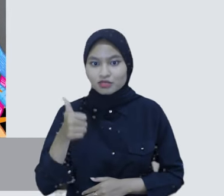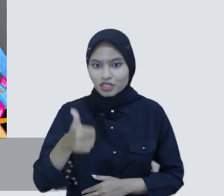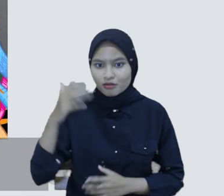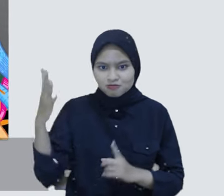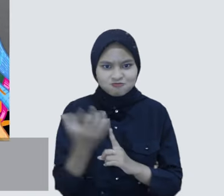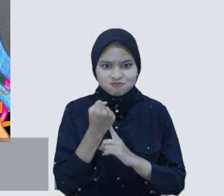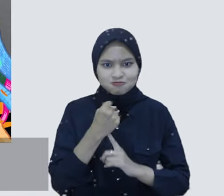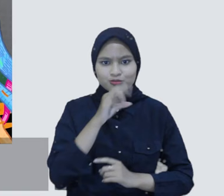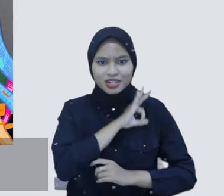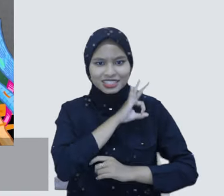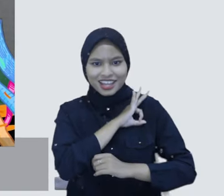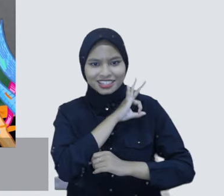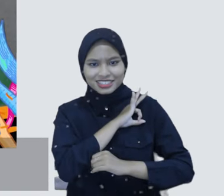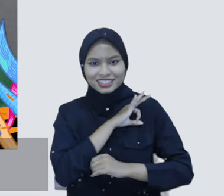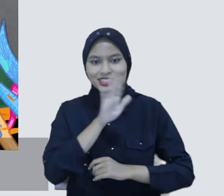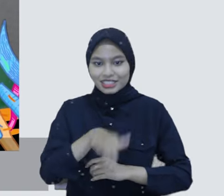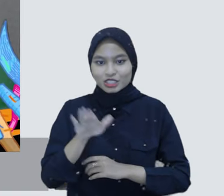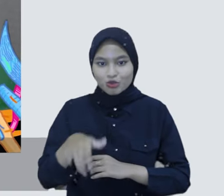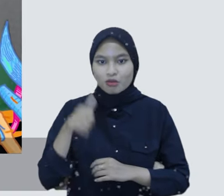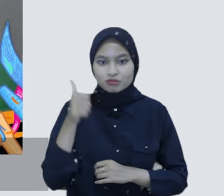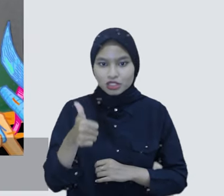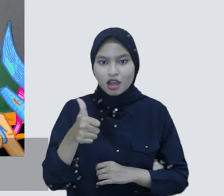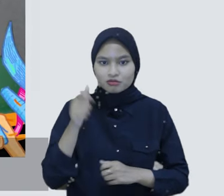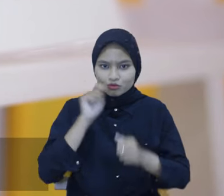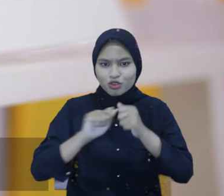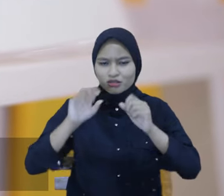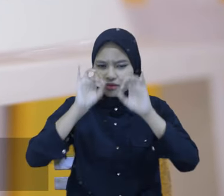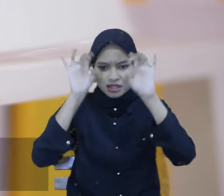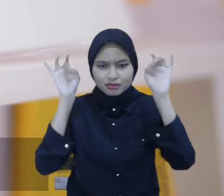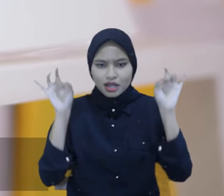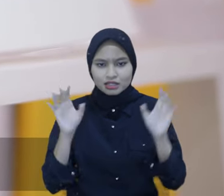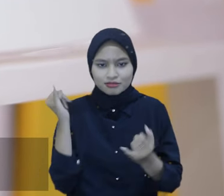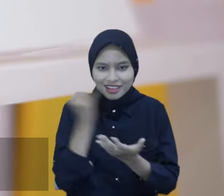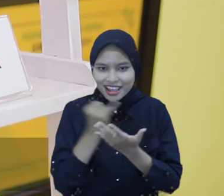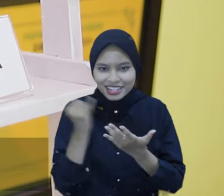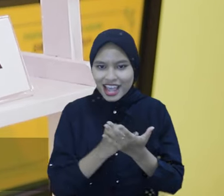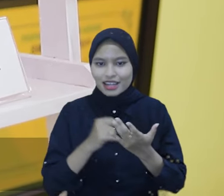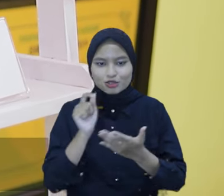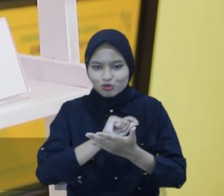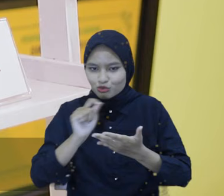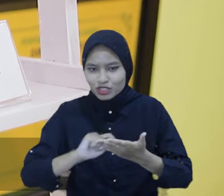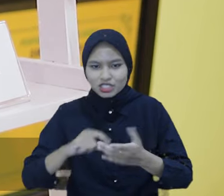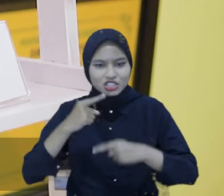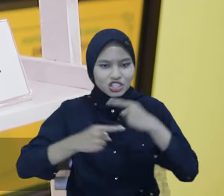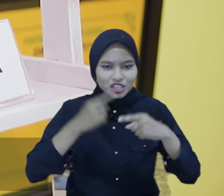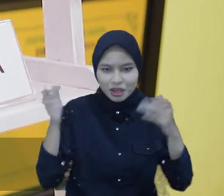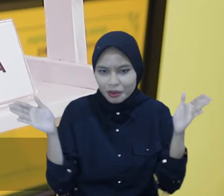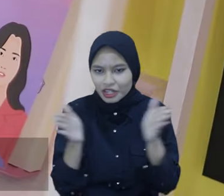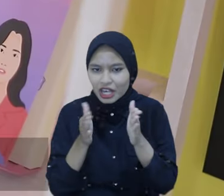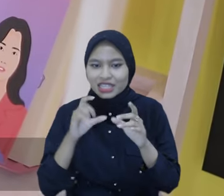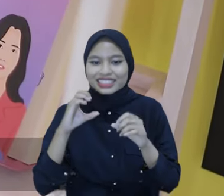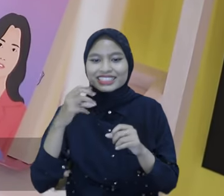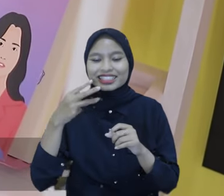mencapai prestasi. Siswa juga sanggup menelurkan beragam karya literasi seperti kumpulan